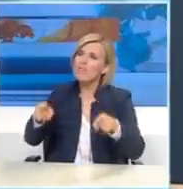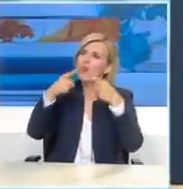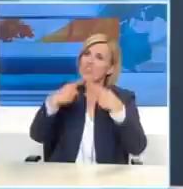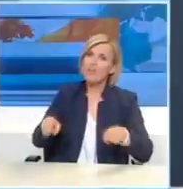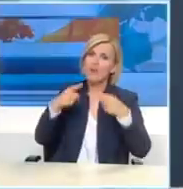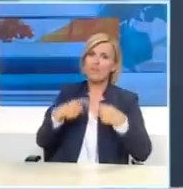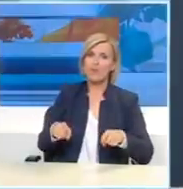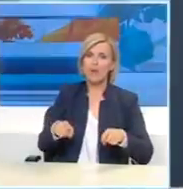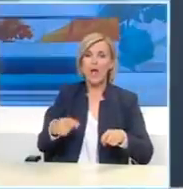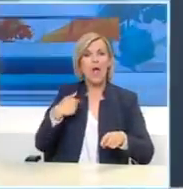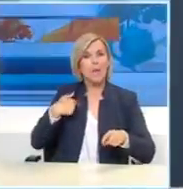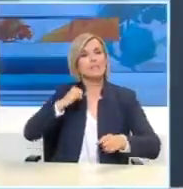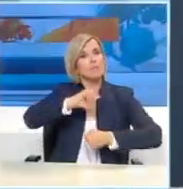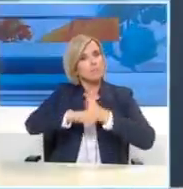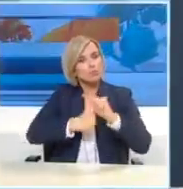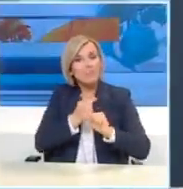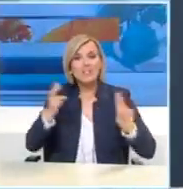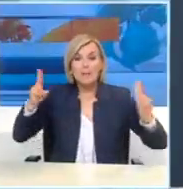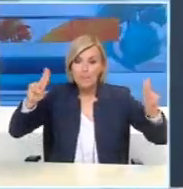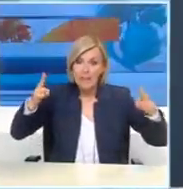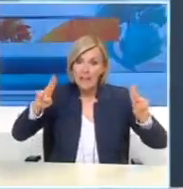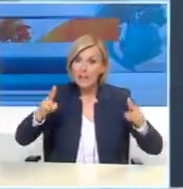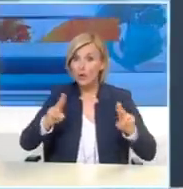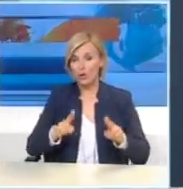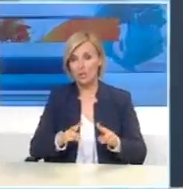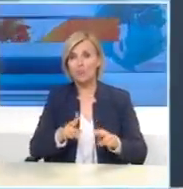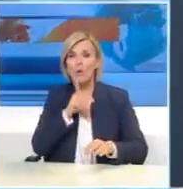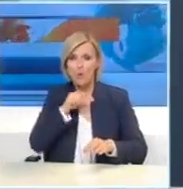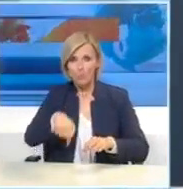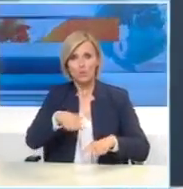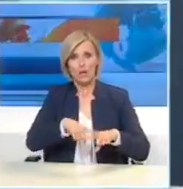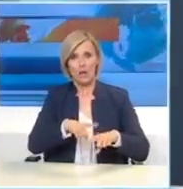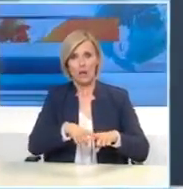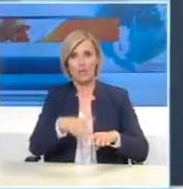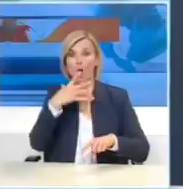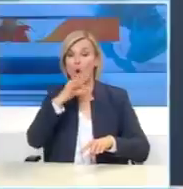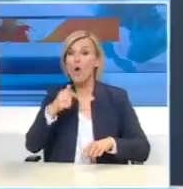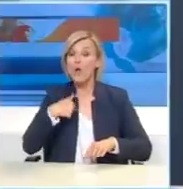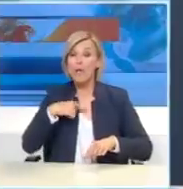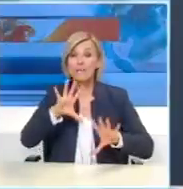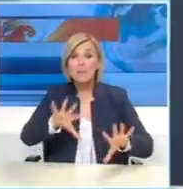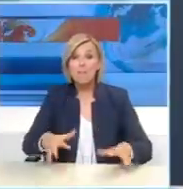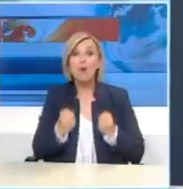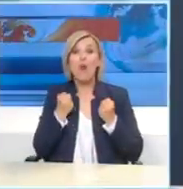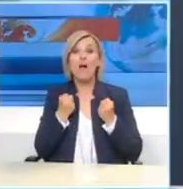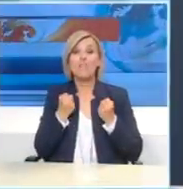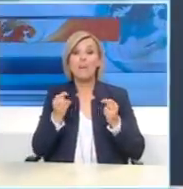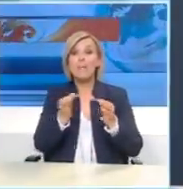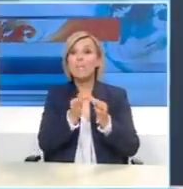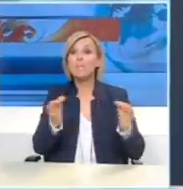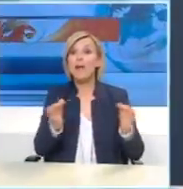πιο ευρέως, σε κάποιες χώρες λιγότερο, όπως και η δικιά μας, λόγω των μέτρων και όχι κάποιας